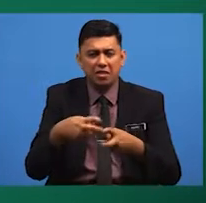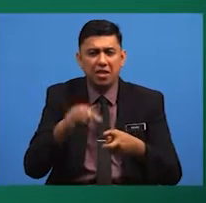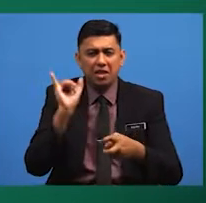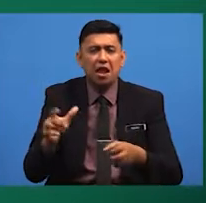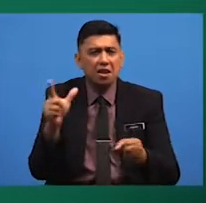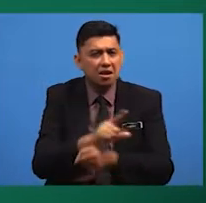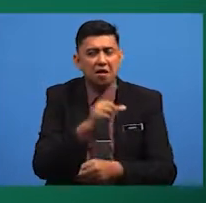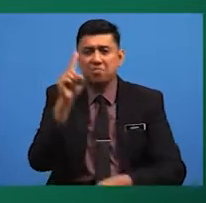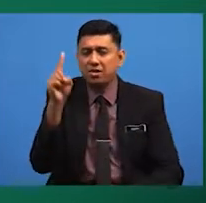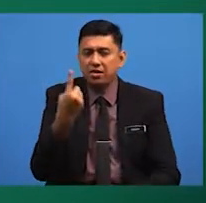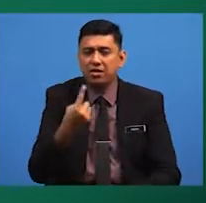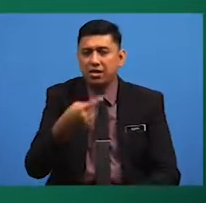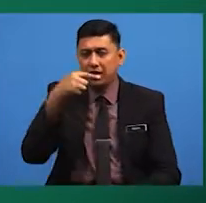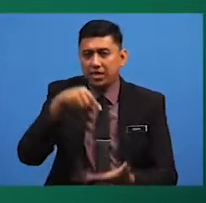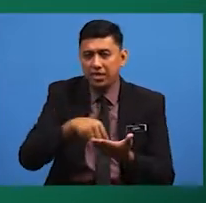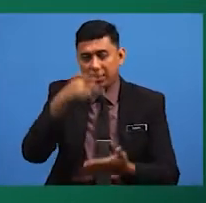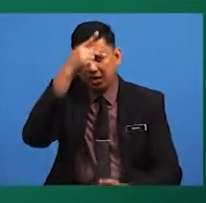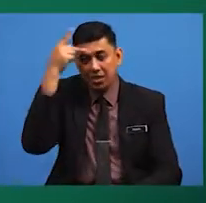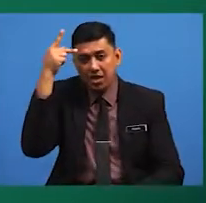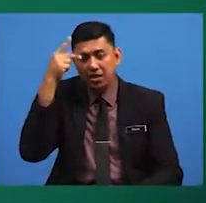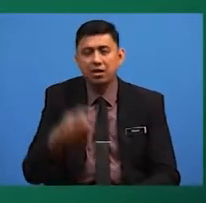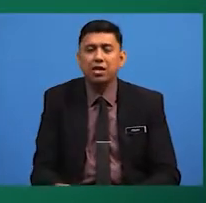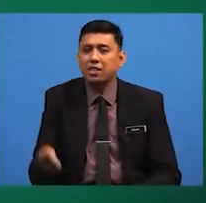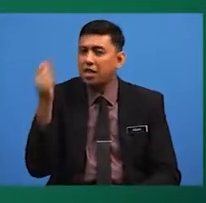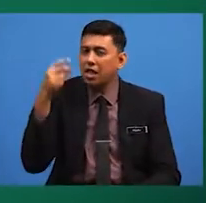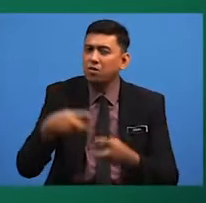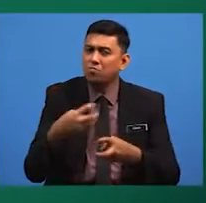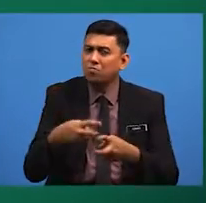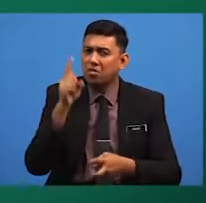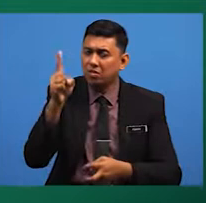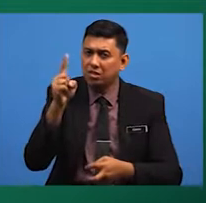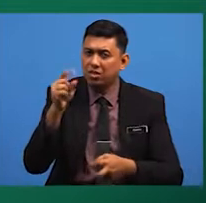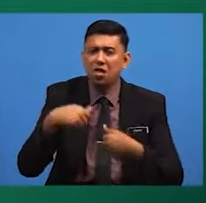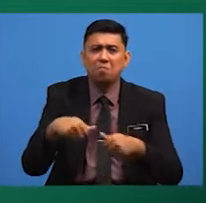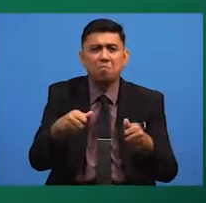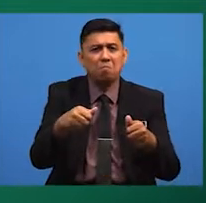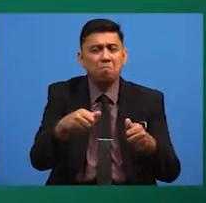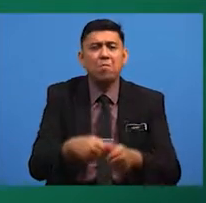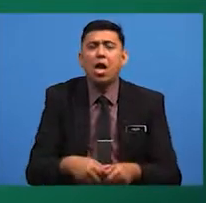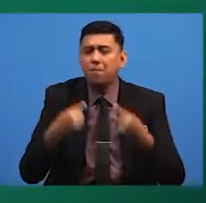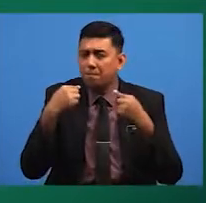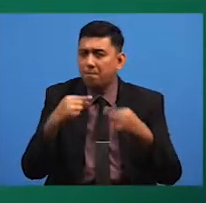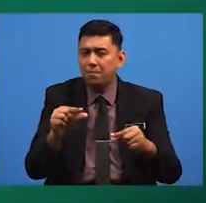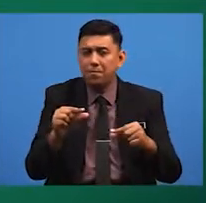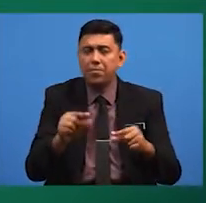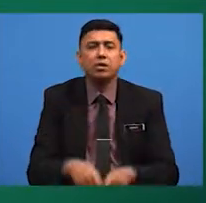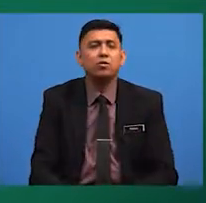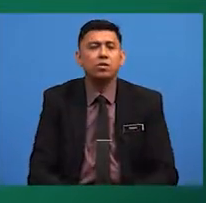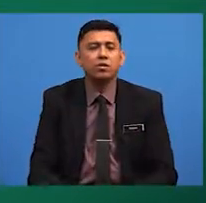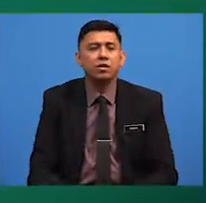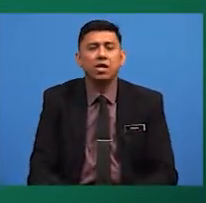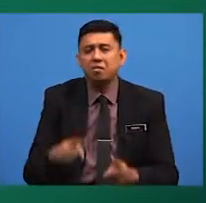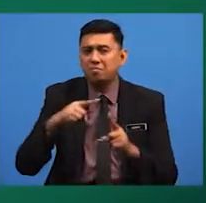lengkap saja ini karena tenaga elektrik merupakan satu arus yang bergerak dari